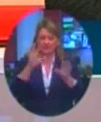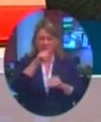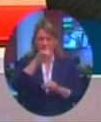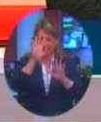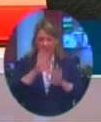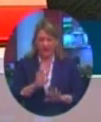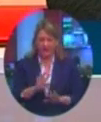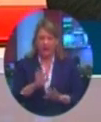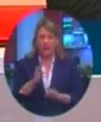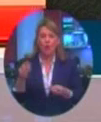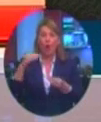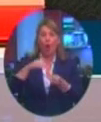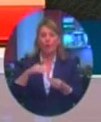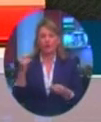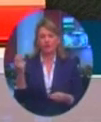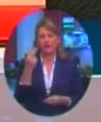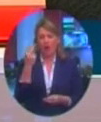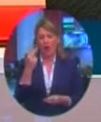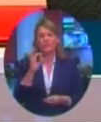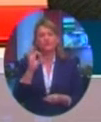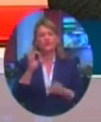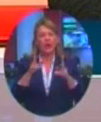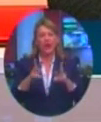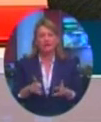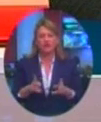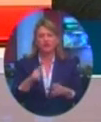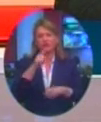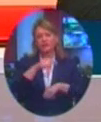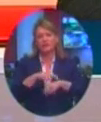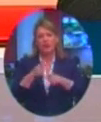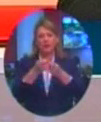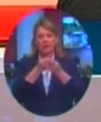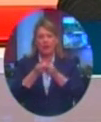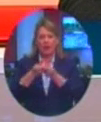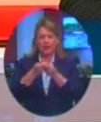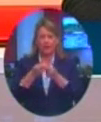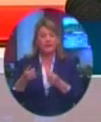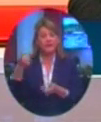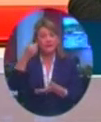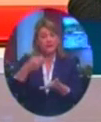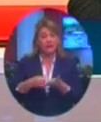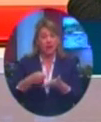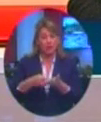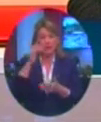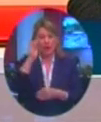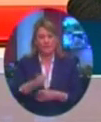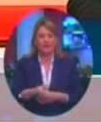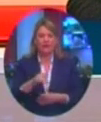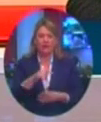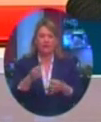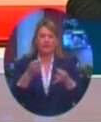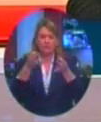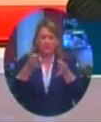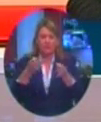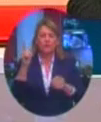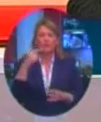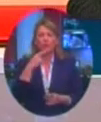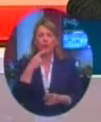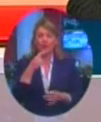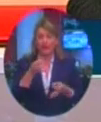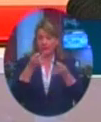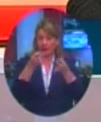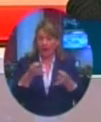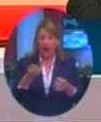בעוד שבועיים כדי לאפשר לתאגיד זמן להיערך. שר האוצר משה כחלון מתנגד למהלך בטענה כי הדחייה תעלה